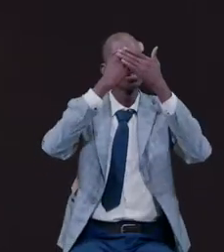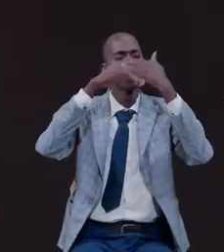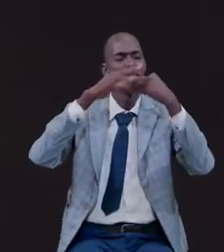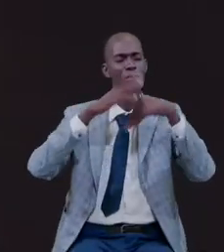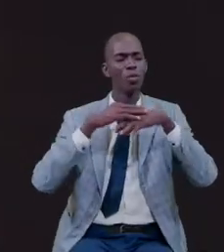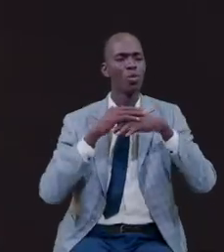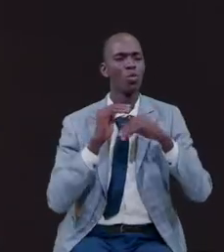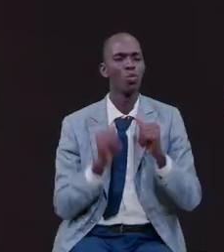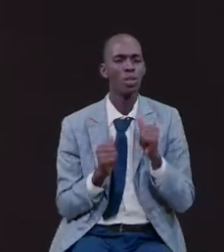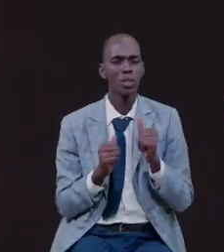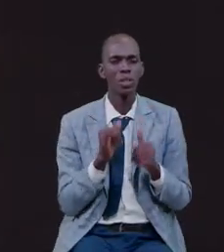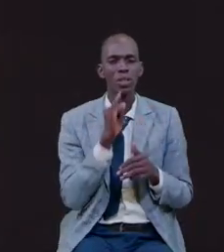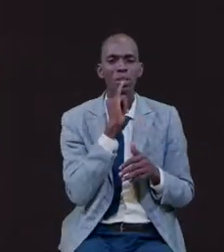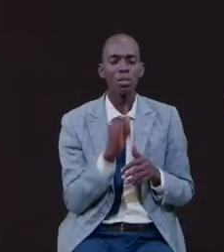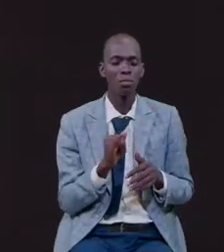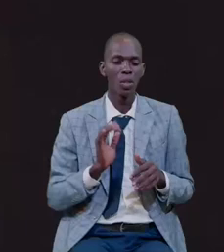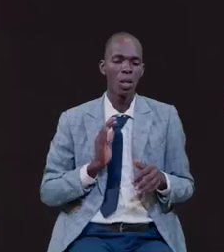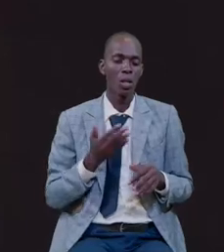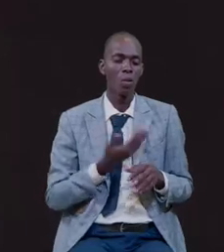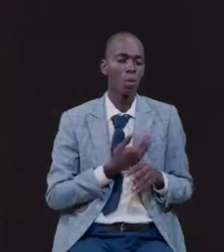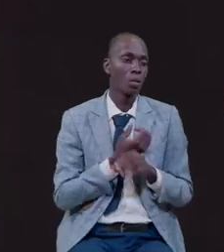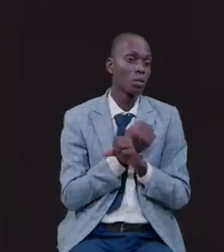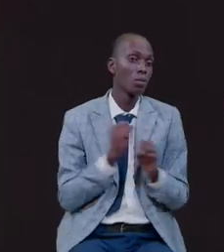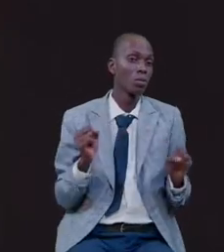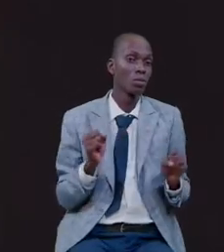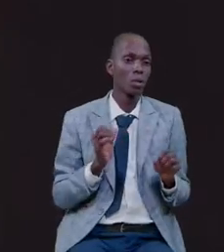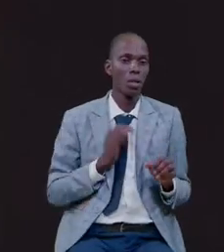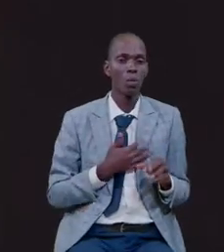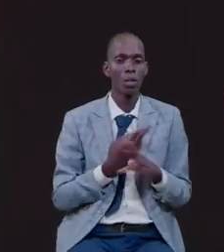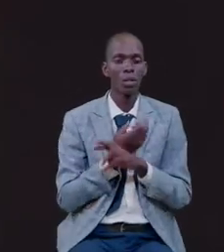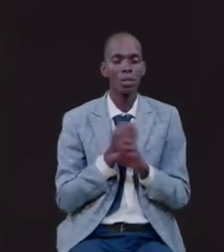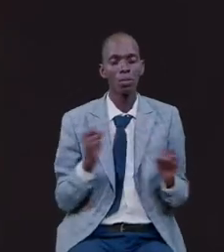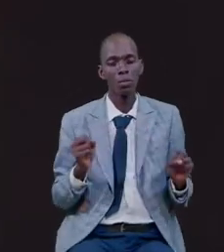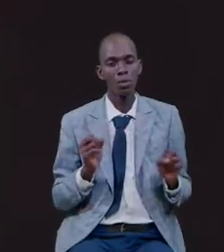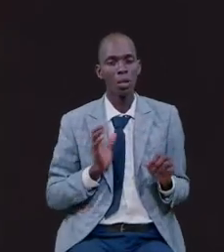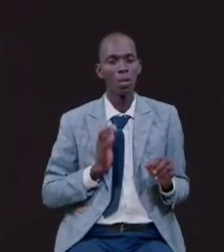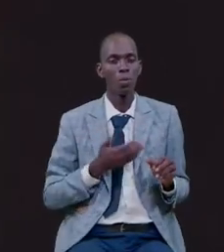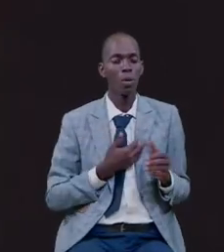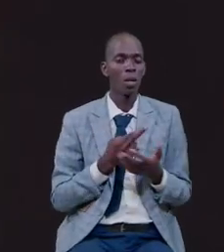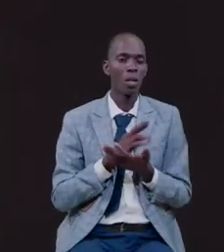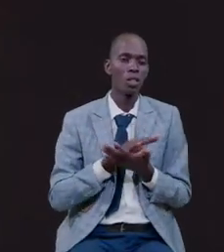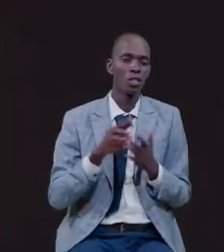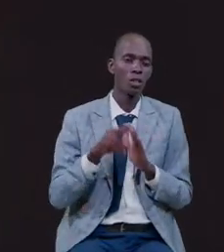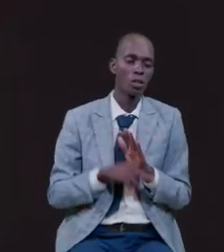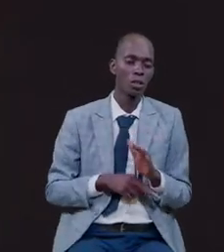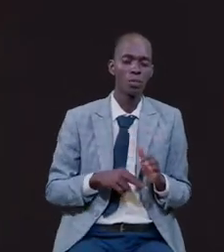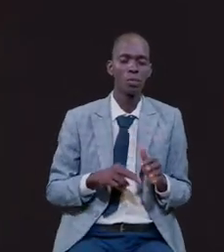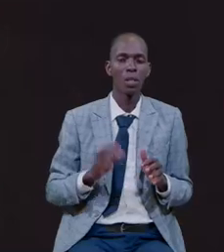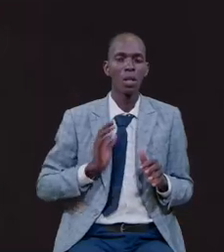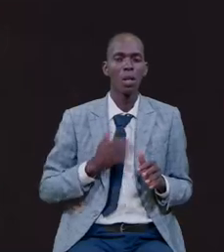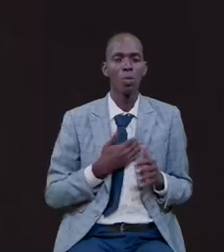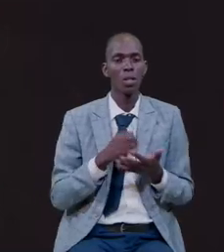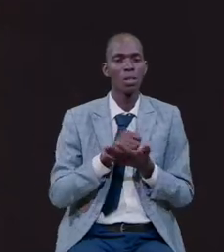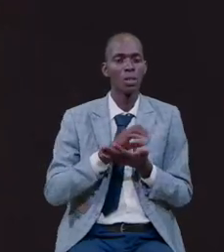salut, notre rédemption, notre justice, notre sanctification,